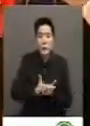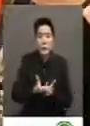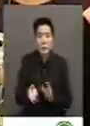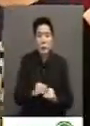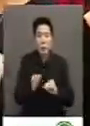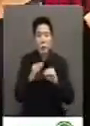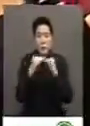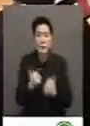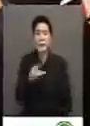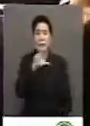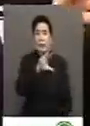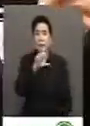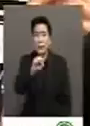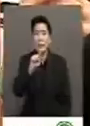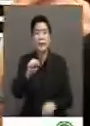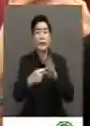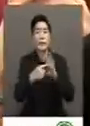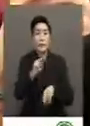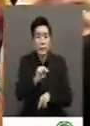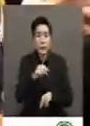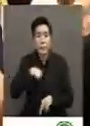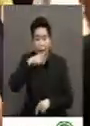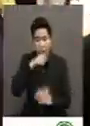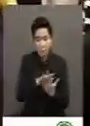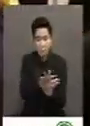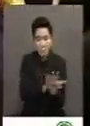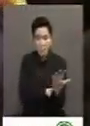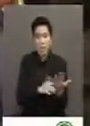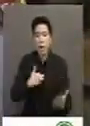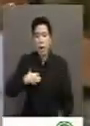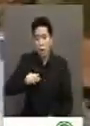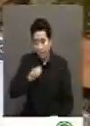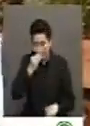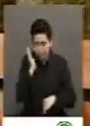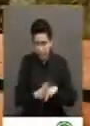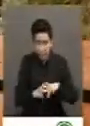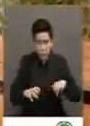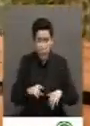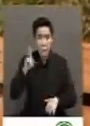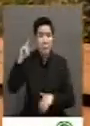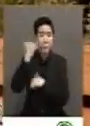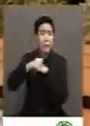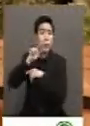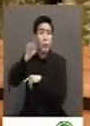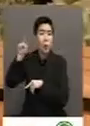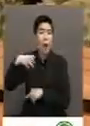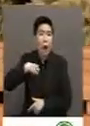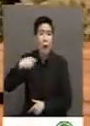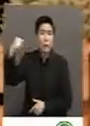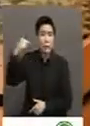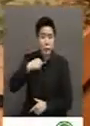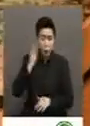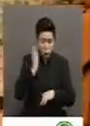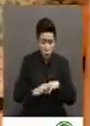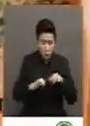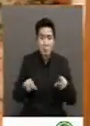มสูงขึ้นเกือบ 300,000 ตันซึ่งทั้งในประเทศมีความต้องการเพิ่มขึ้นและความต้องการของประเทศนำเข้าก็สูงขึ้นตาม